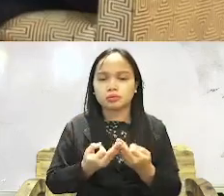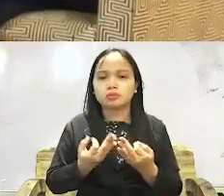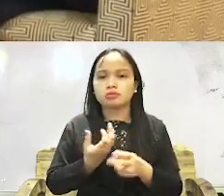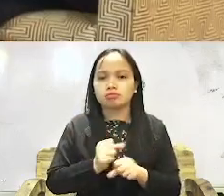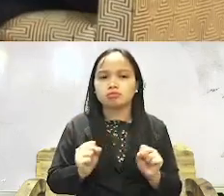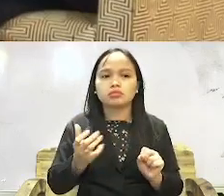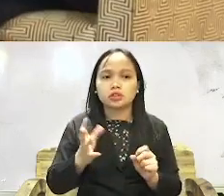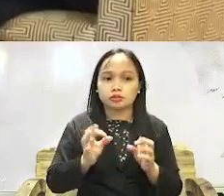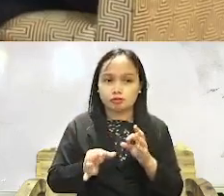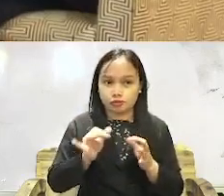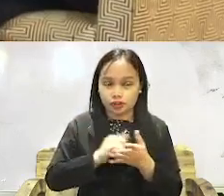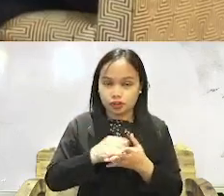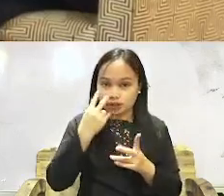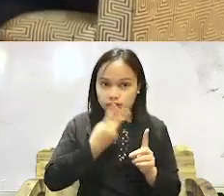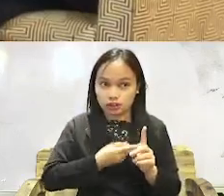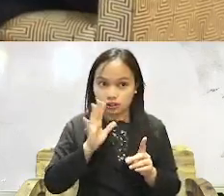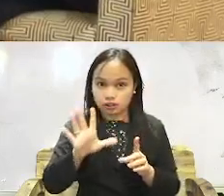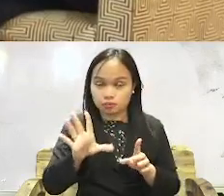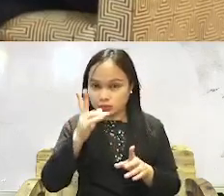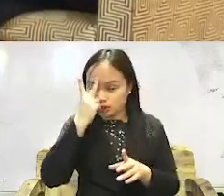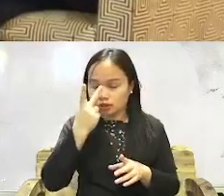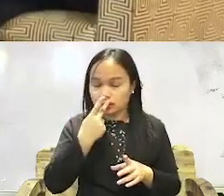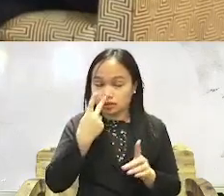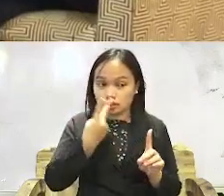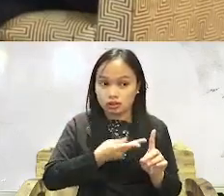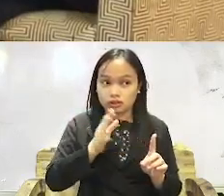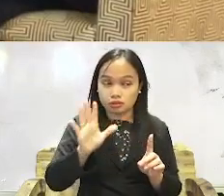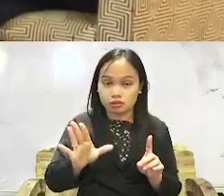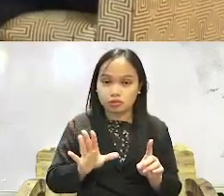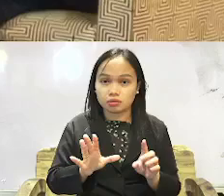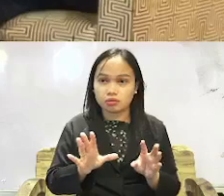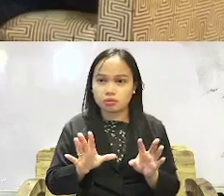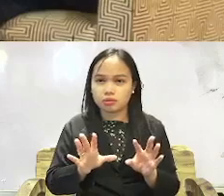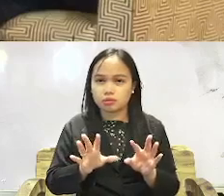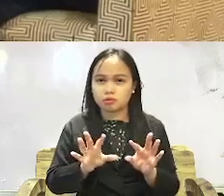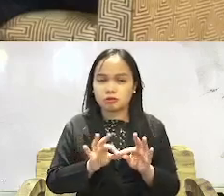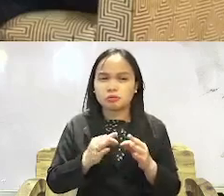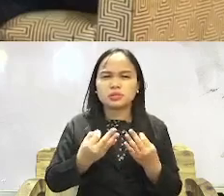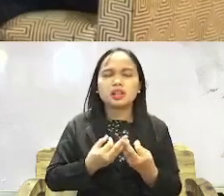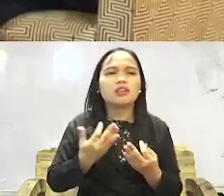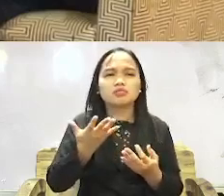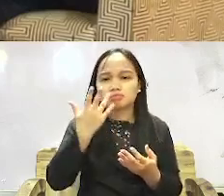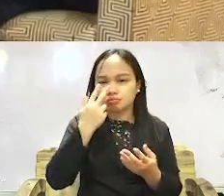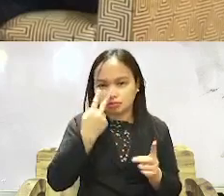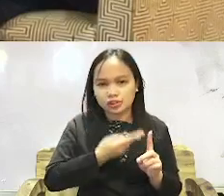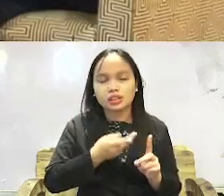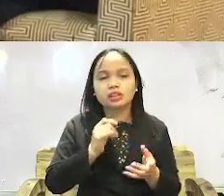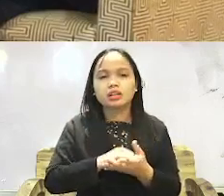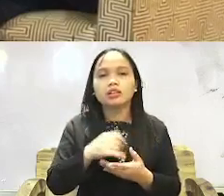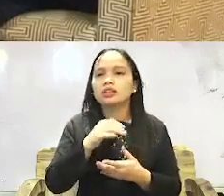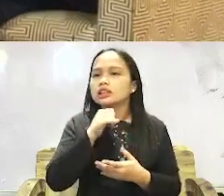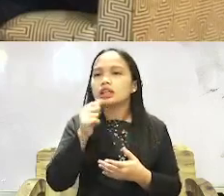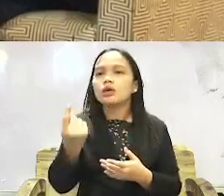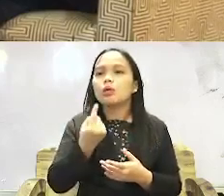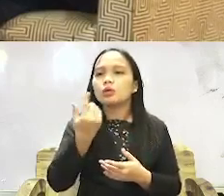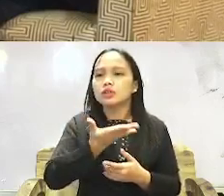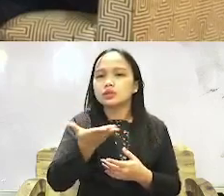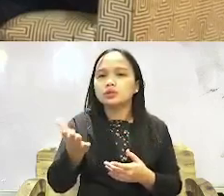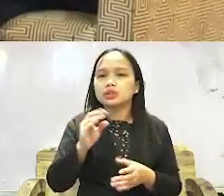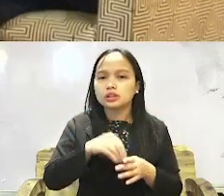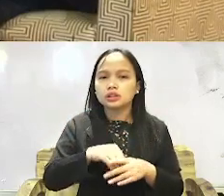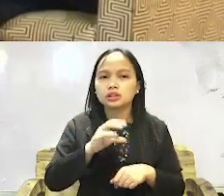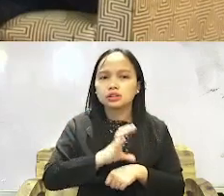Pag nakita yan ng magulang mo, pag nakita yan ng kaibigan mo, tignan mo, Team Focus, hindi lang ikaw ang nasa simbahan, hindi lang